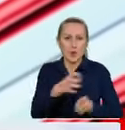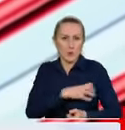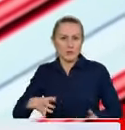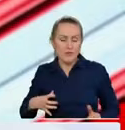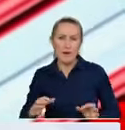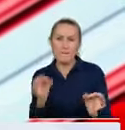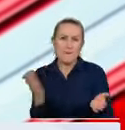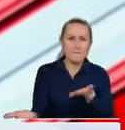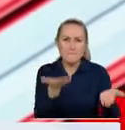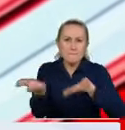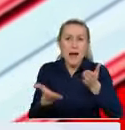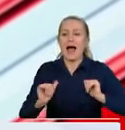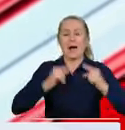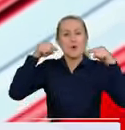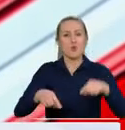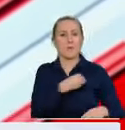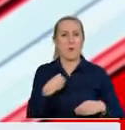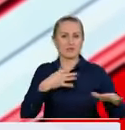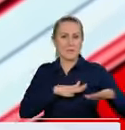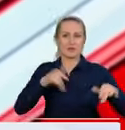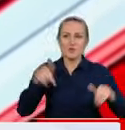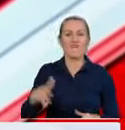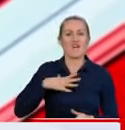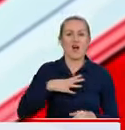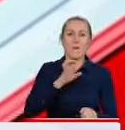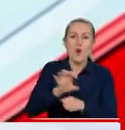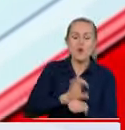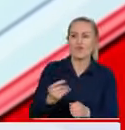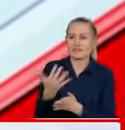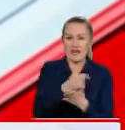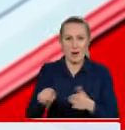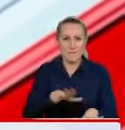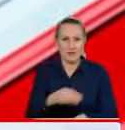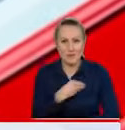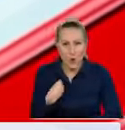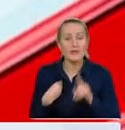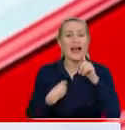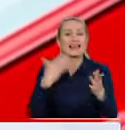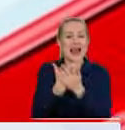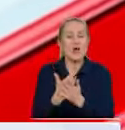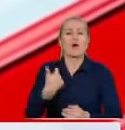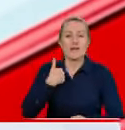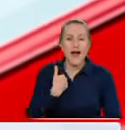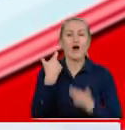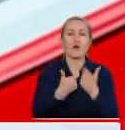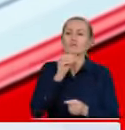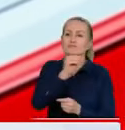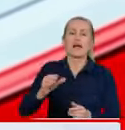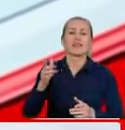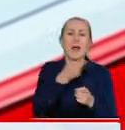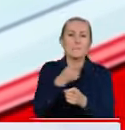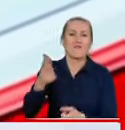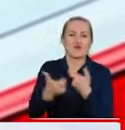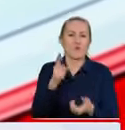się produkować tutaj w Polsce i zarabiać w Polsce. Dlatego opowiadam się za obniżką podatków i